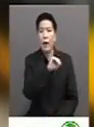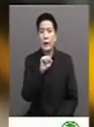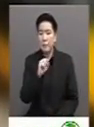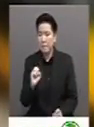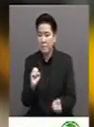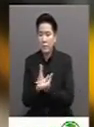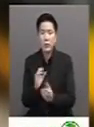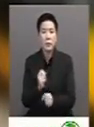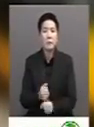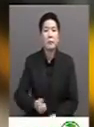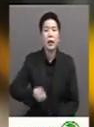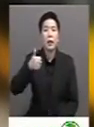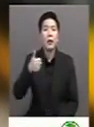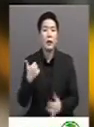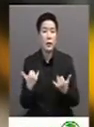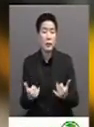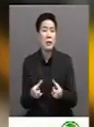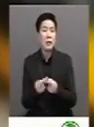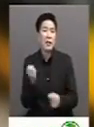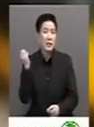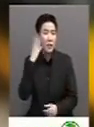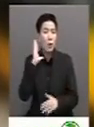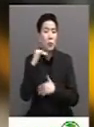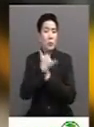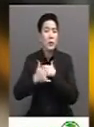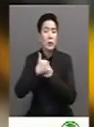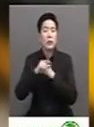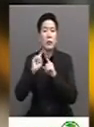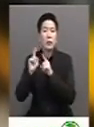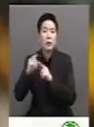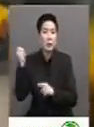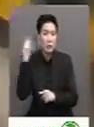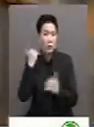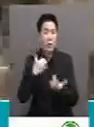ในประเทศได้สำเร็จนะคะนี่ก็เป็นเหตุการณ์ข่าวใหญ่ในต่างประเทศที่กลับมาอัปเดตกันนะฮะ ค่ะ